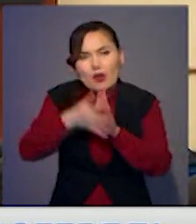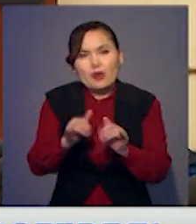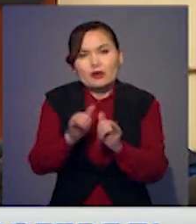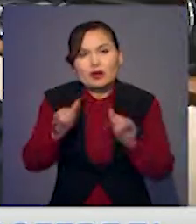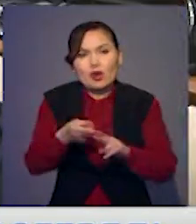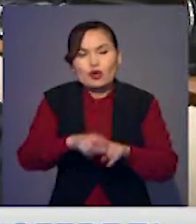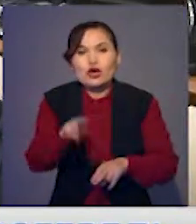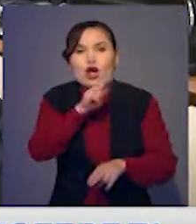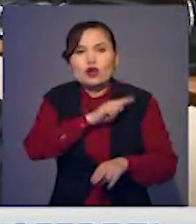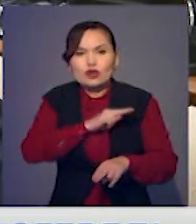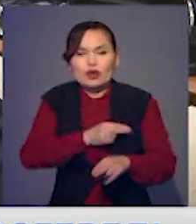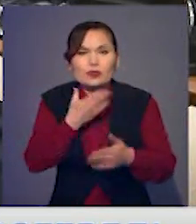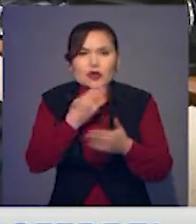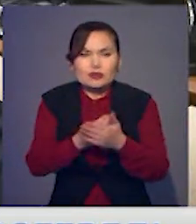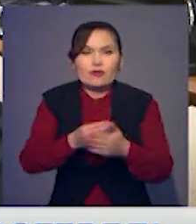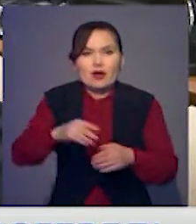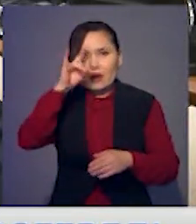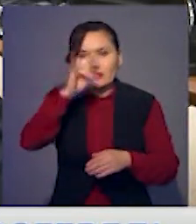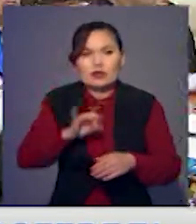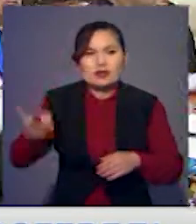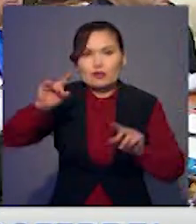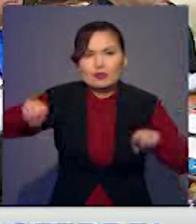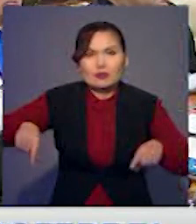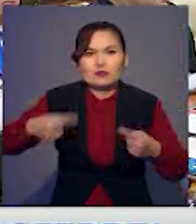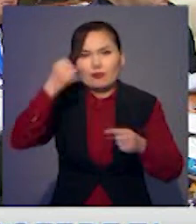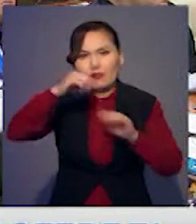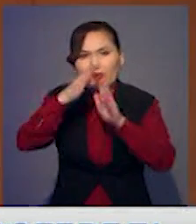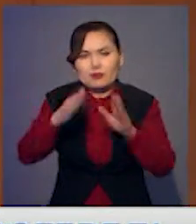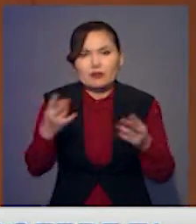көптеген жәдігерлердің жоғалуына жол береді.